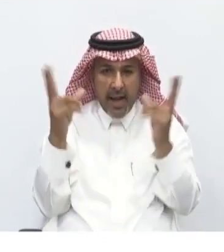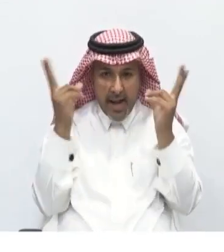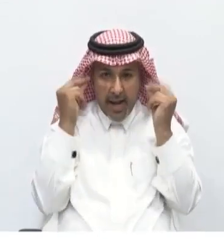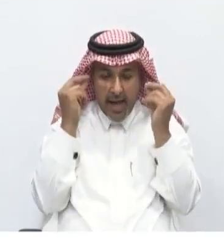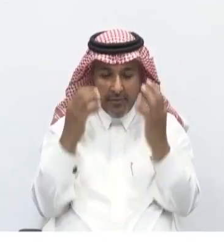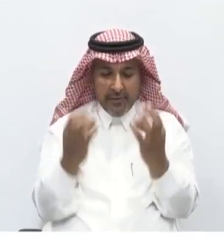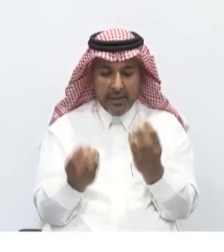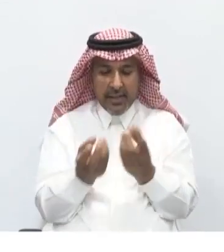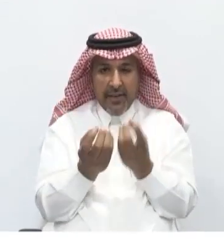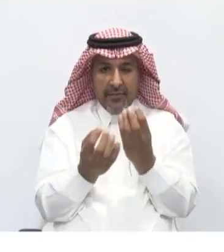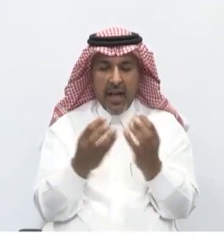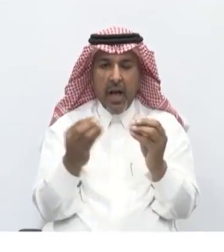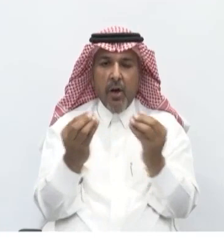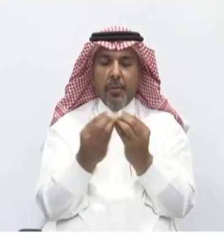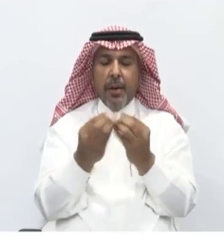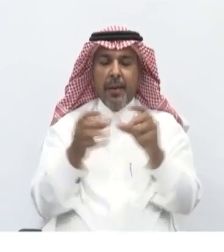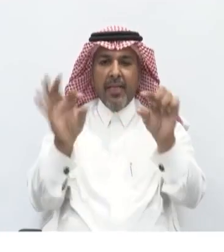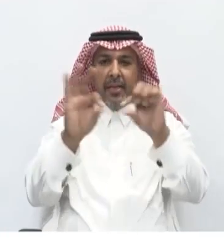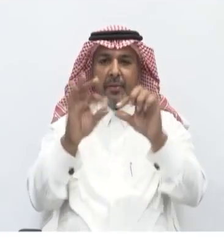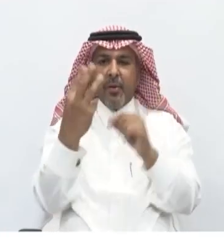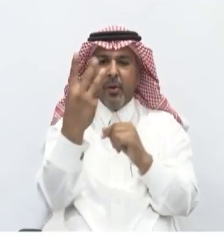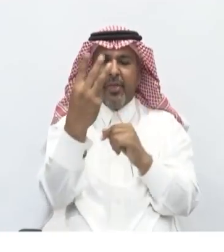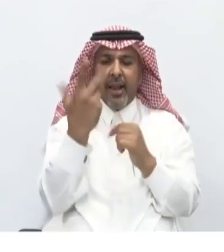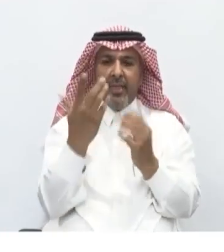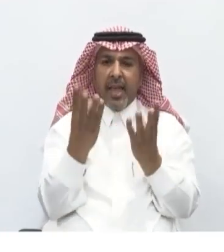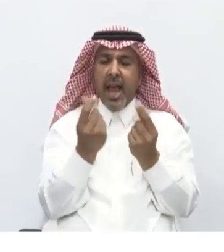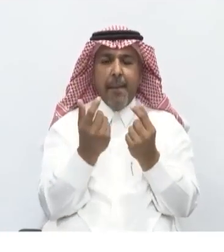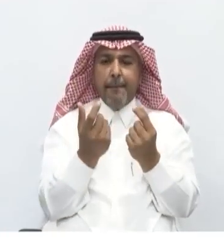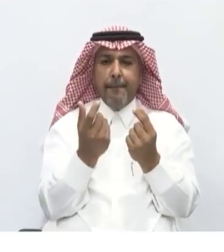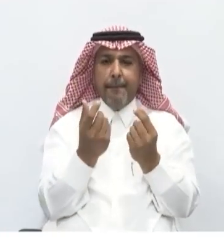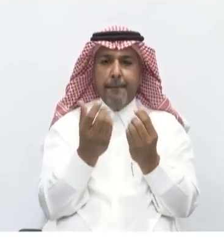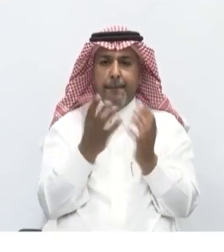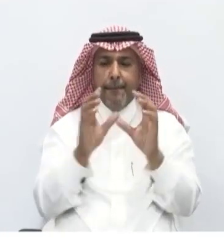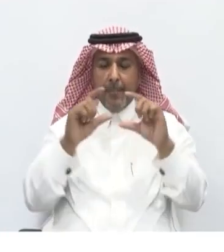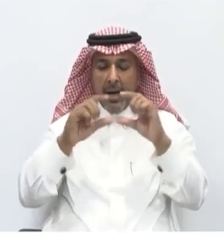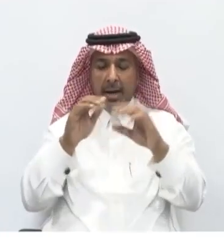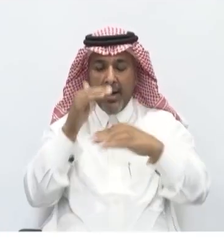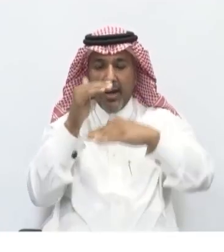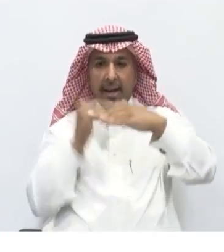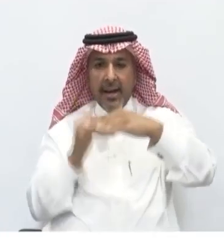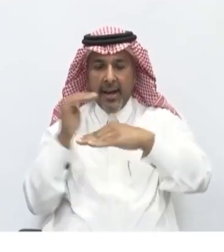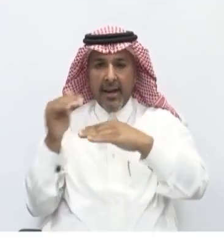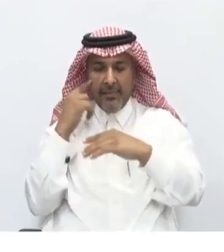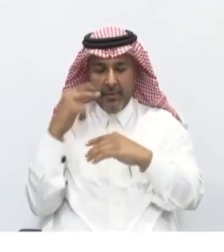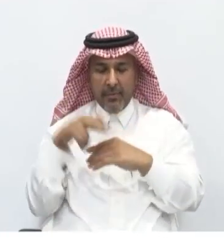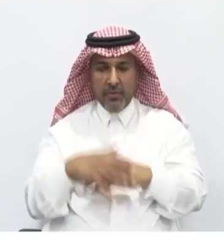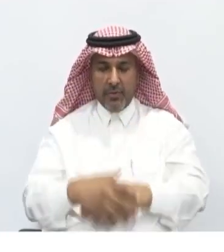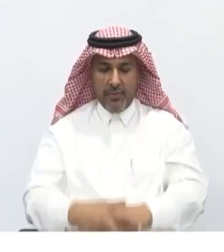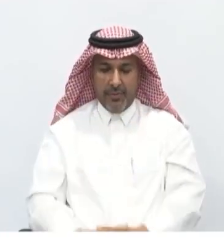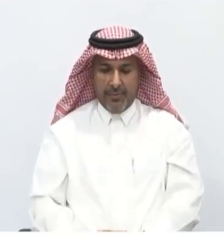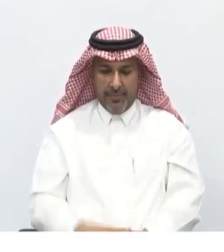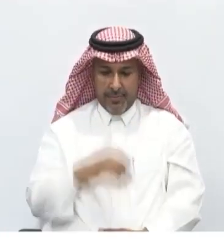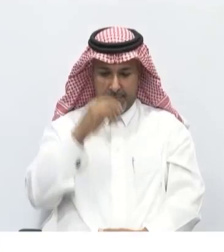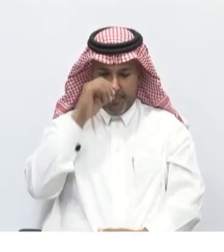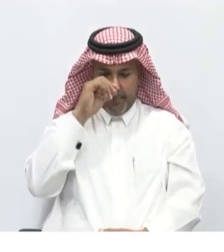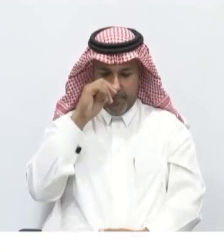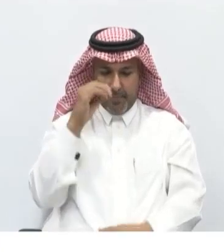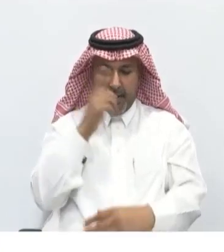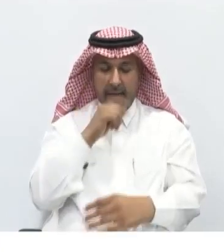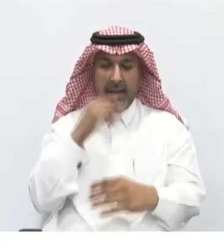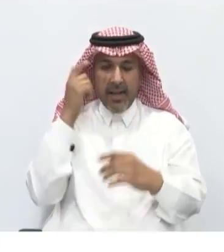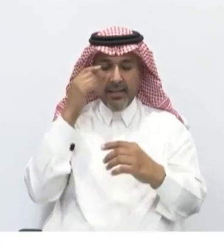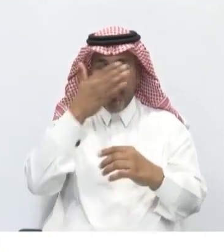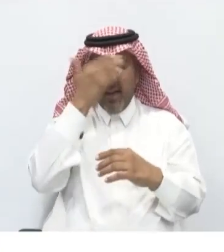يوجد فيه ثلاث مواد اذا سيعطيني الان تساوي ثلاثه ان